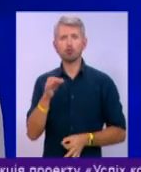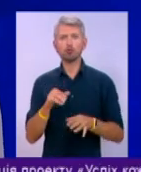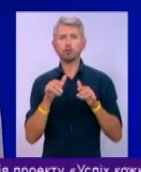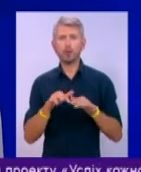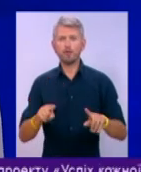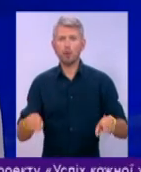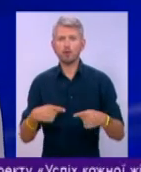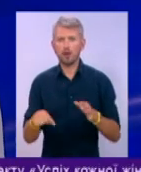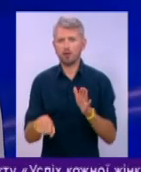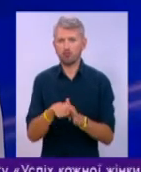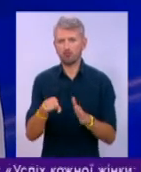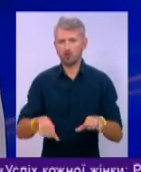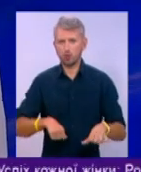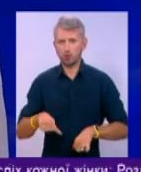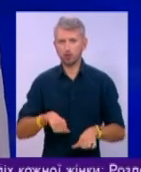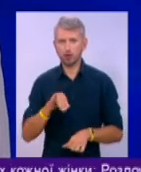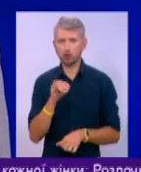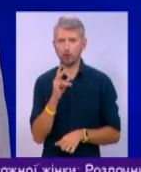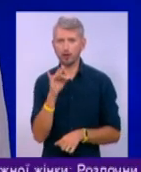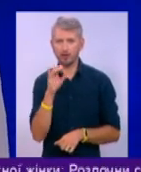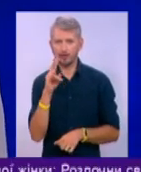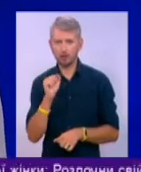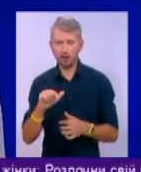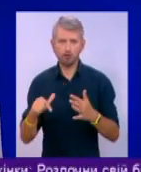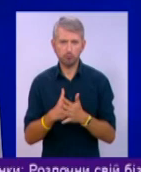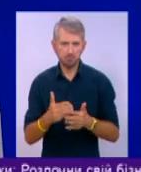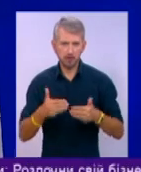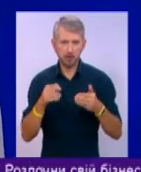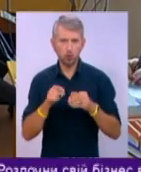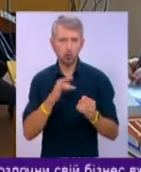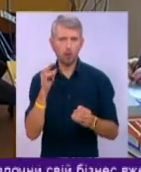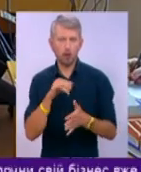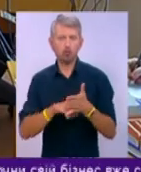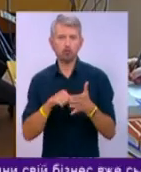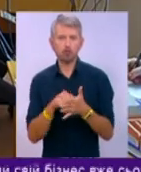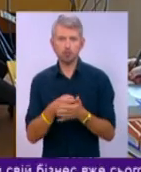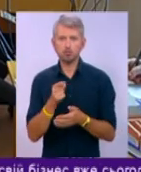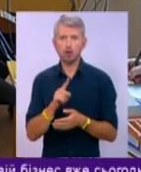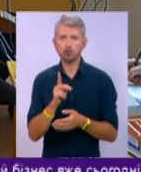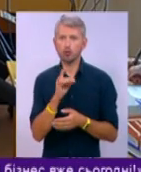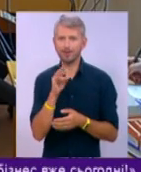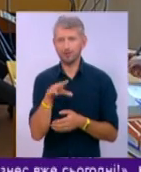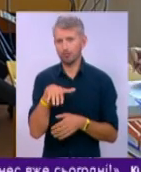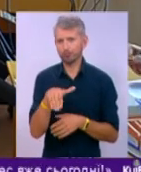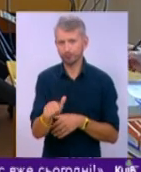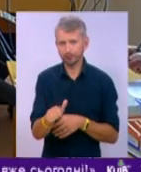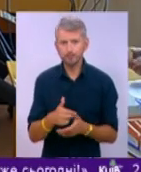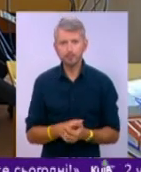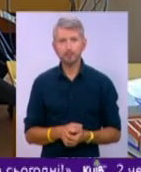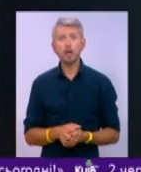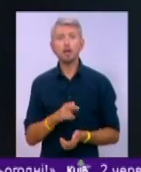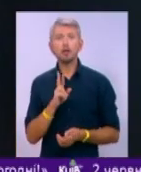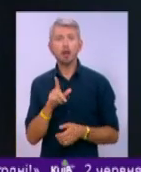Суд у справі організатора тітушок Юрія Крисіна вкотре перенесли, цього разу через неявку на засідання самого